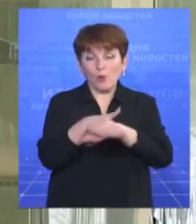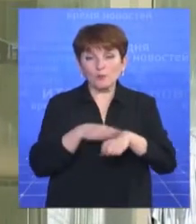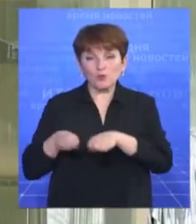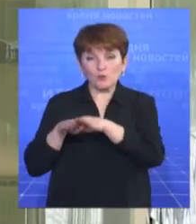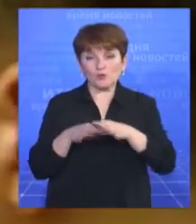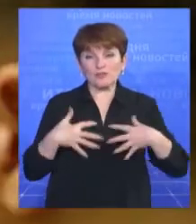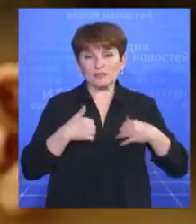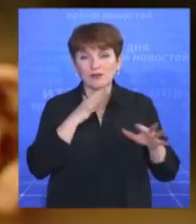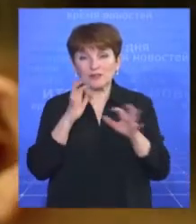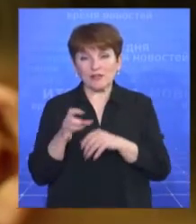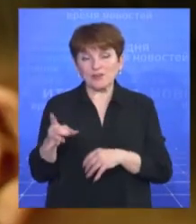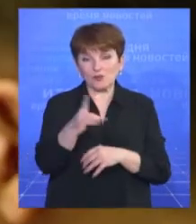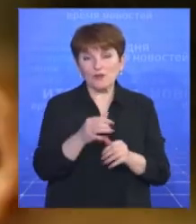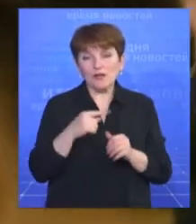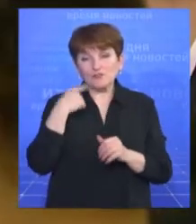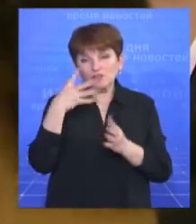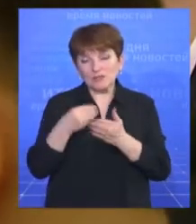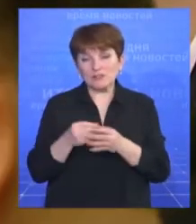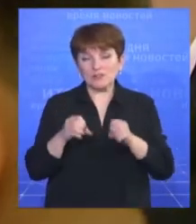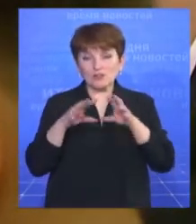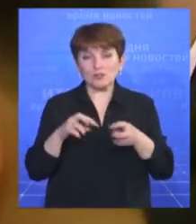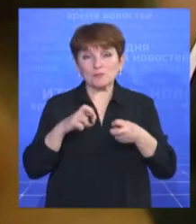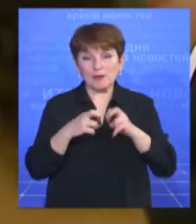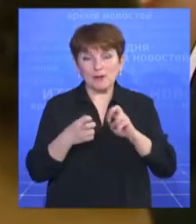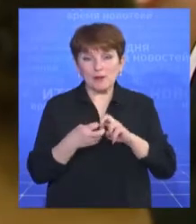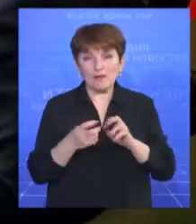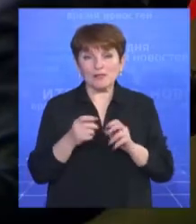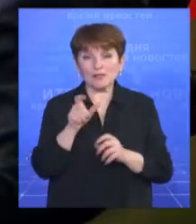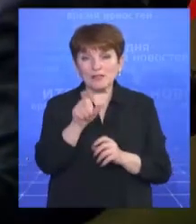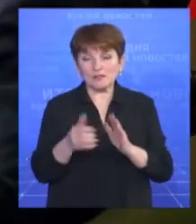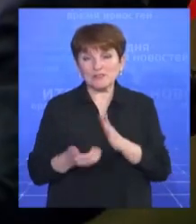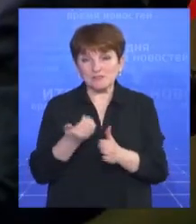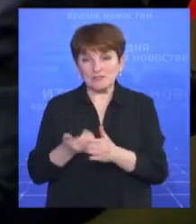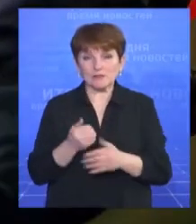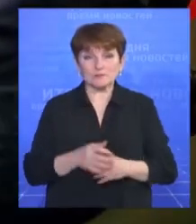общий уровень здравоохранения в регионе. В частности, решить проблему кадрового дефицита.